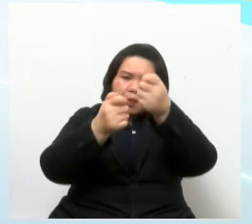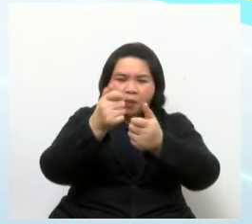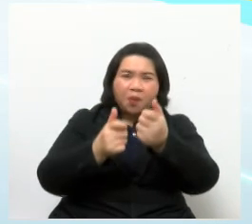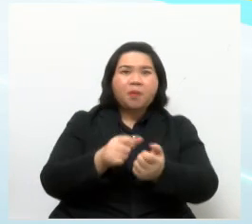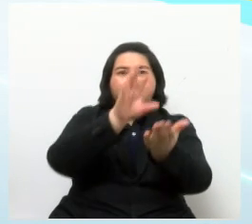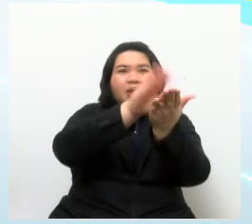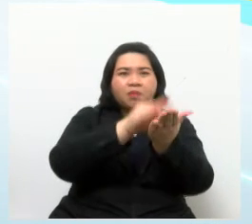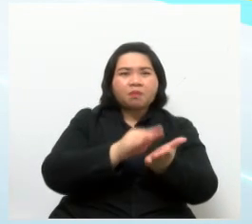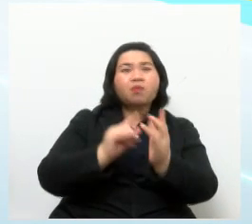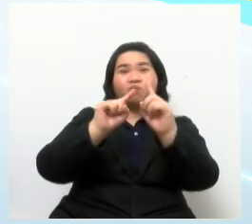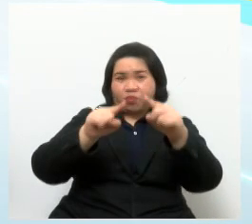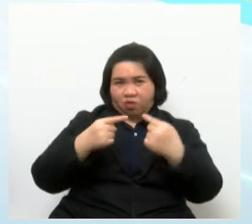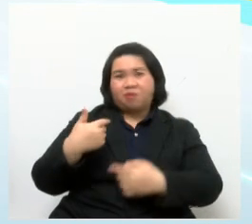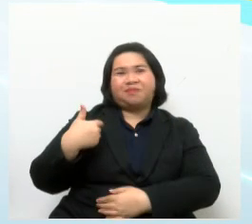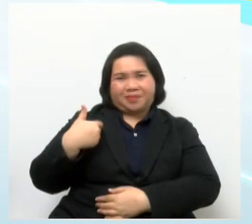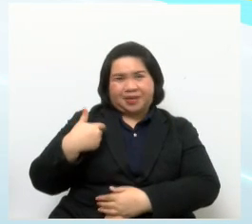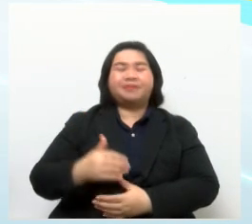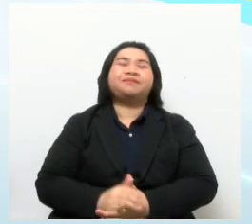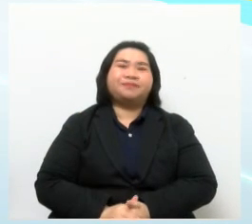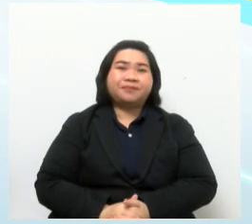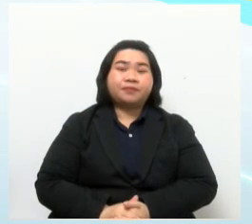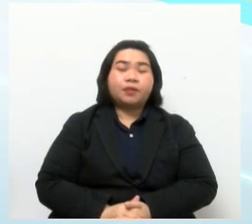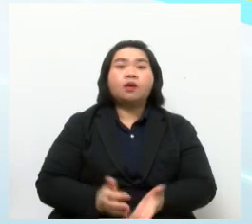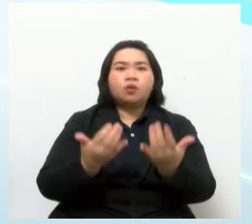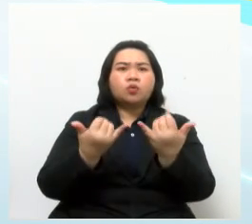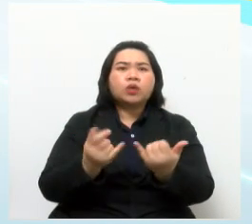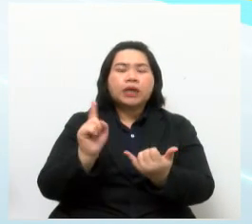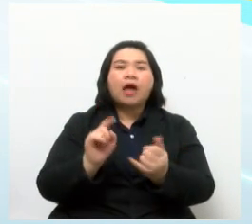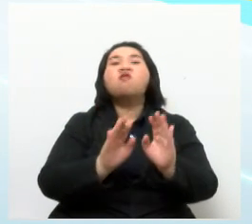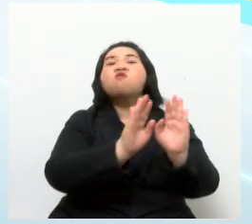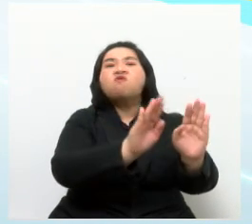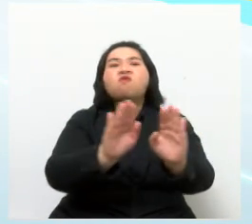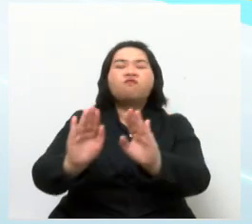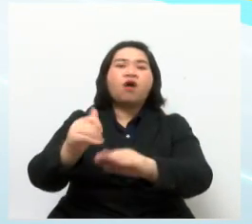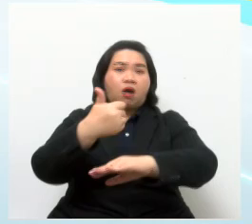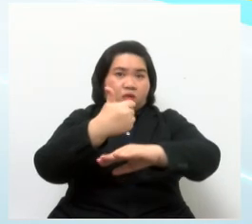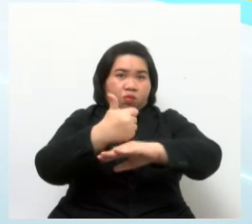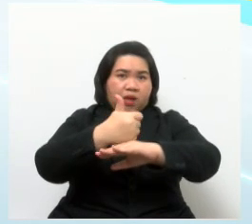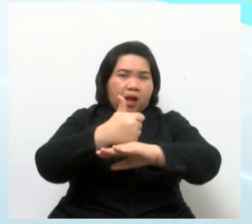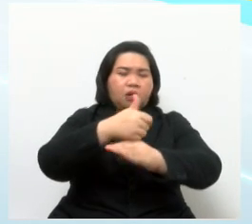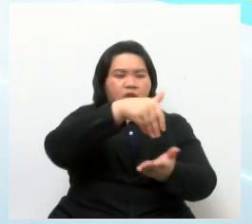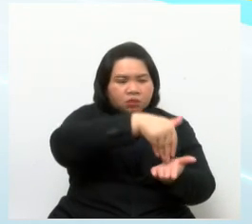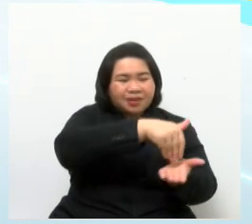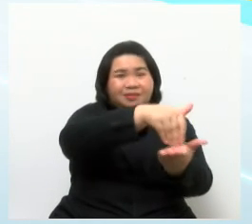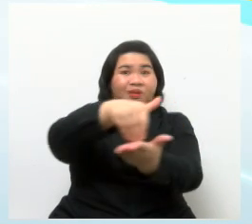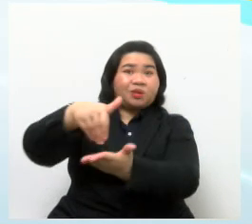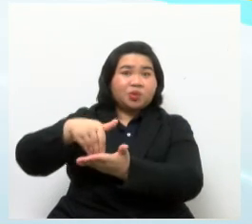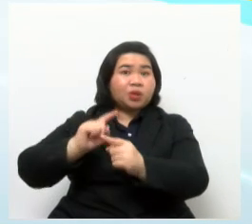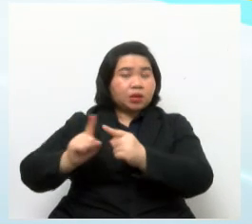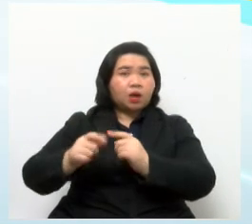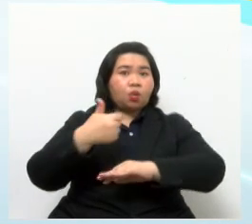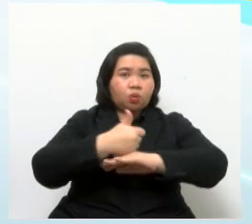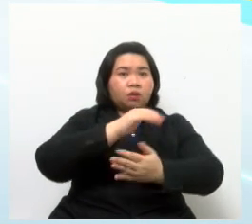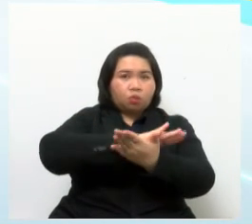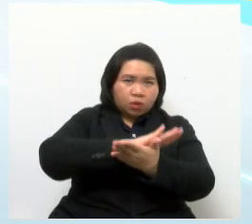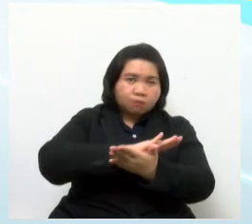ได้ร่วมกันตอบแบบสอบถามกันมาด้วยนะคะและที่สำคัญค่ะต้องขอฝากไปยังท่านผู้อำนวยการสำนักงานเขตพื้นที่การศึกษาท่านผู้บริหารสถานศึกษา